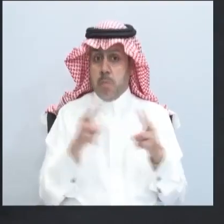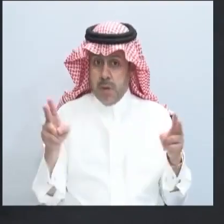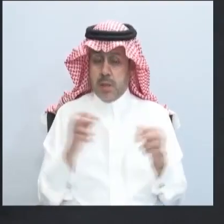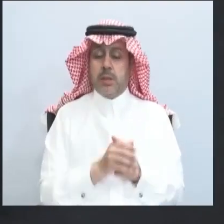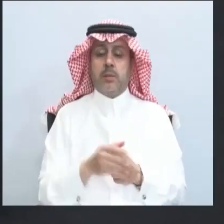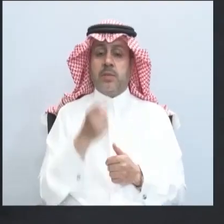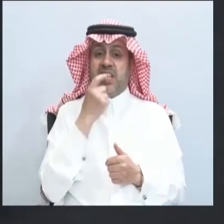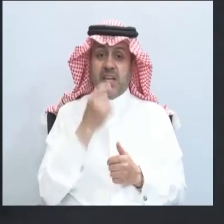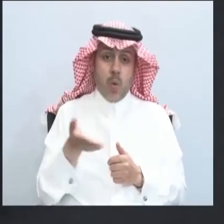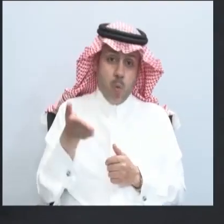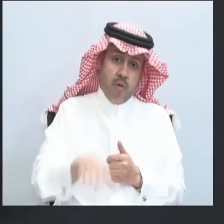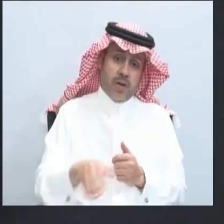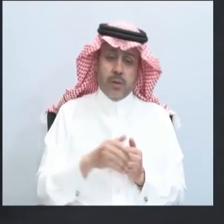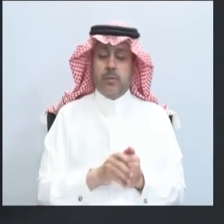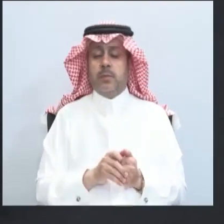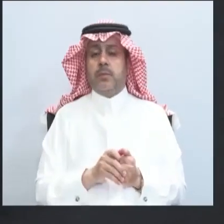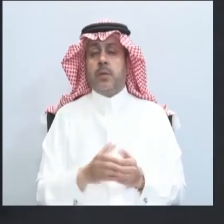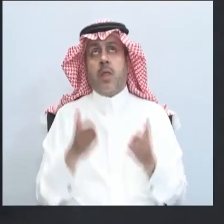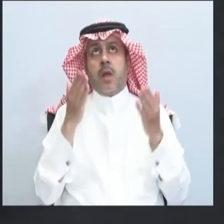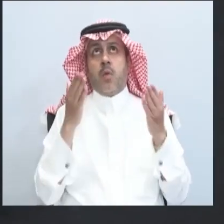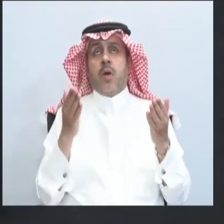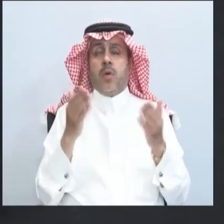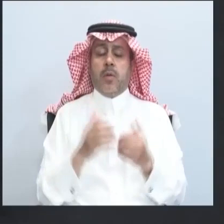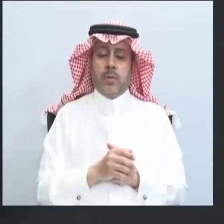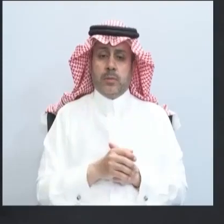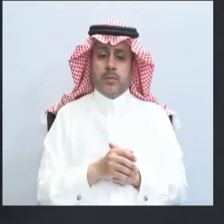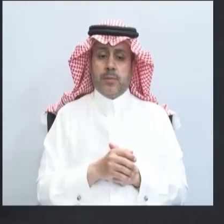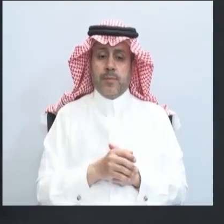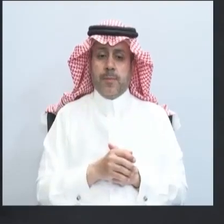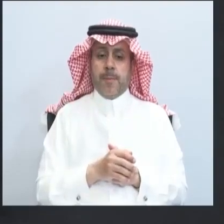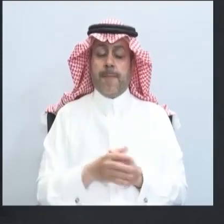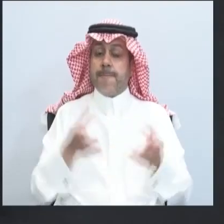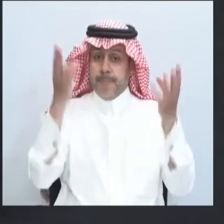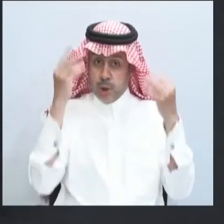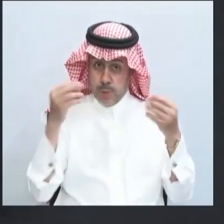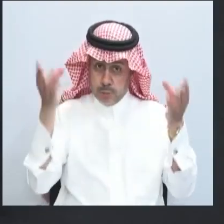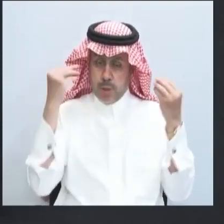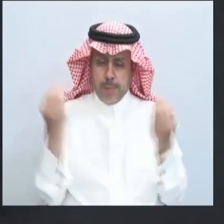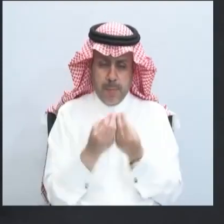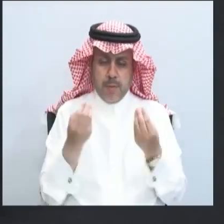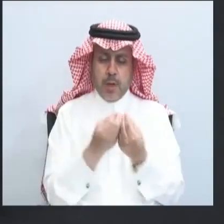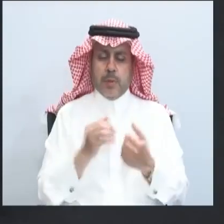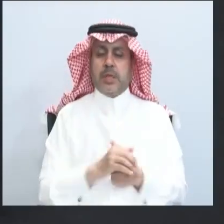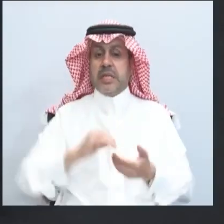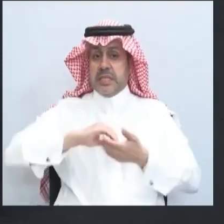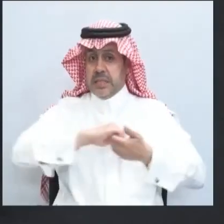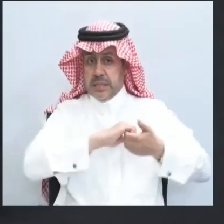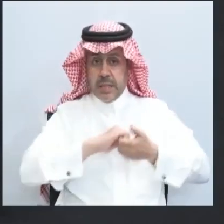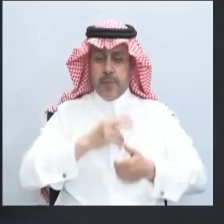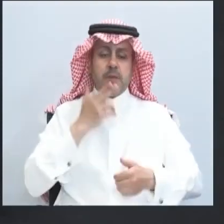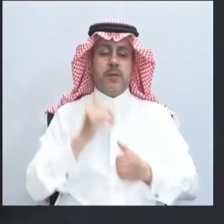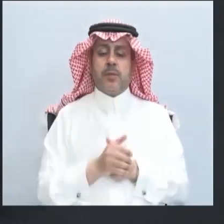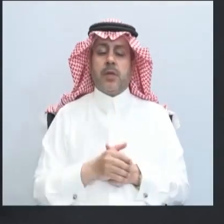تاريخ وفاته رضي الله عنه وارضاه اجمعوا تلكم المعلومات عن الصحابي الجليل فقد